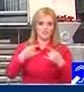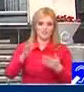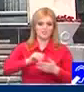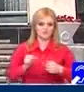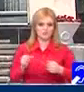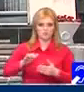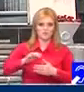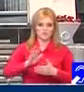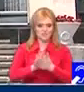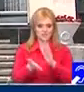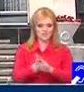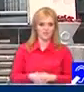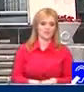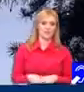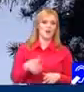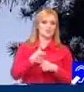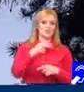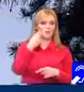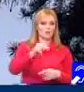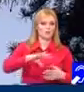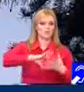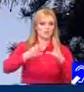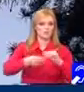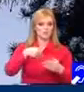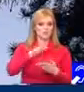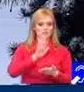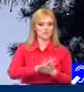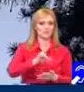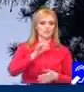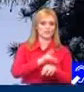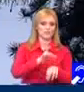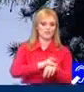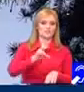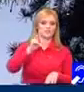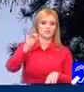mai înalt nivel de democrație s-a înregistrat în Norvegia, Suedia și Danemarca.